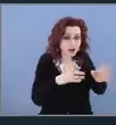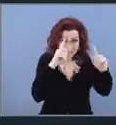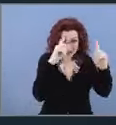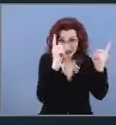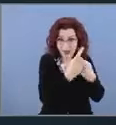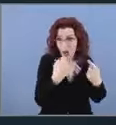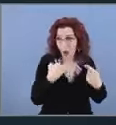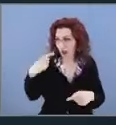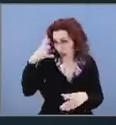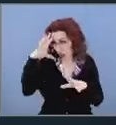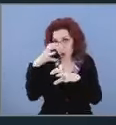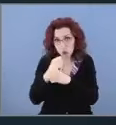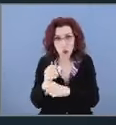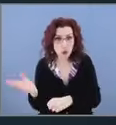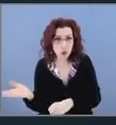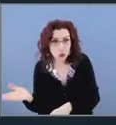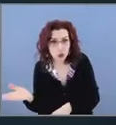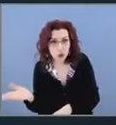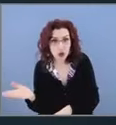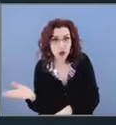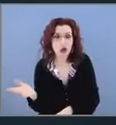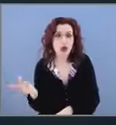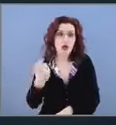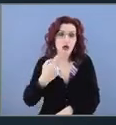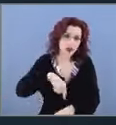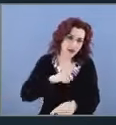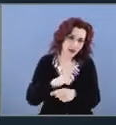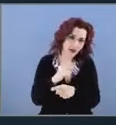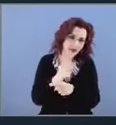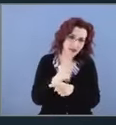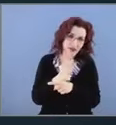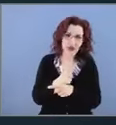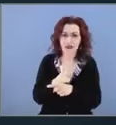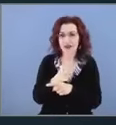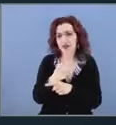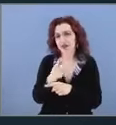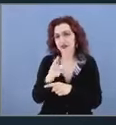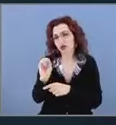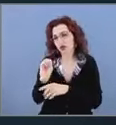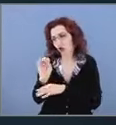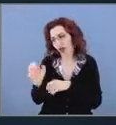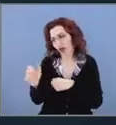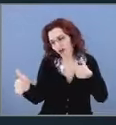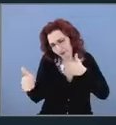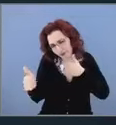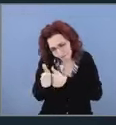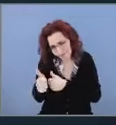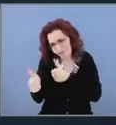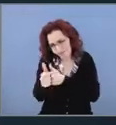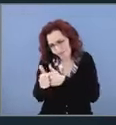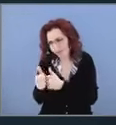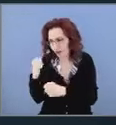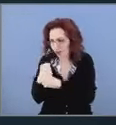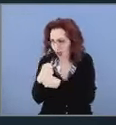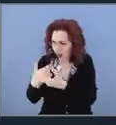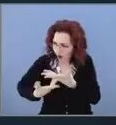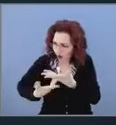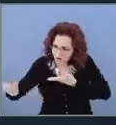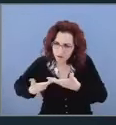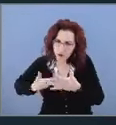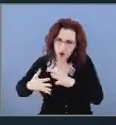andando a lavorare a fianco dei loro docenti. Quindi questo è un pochino quello